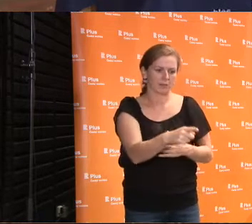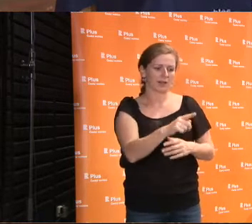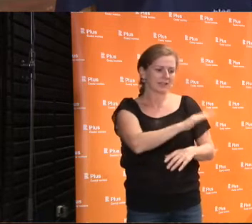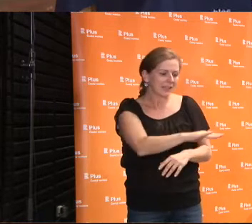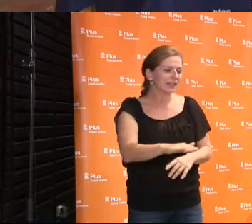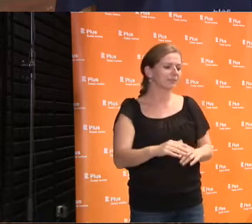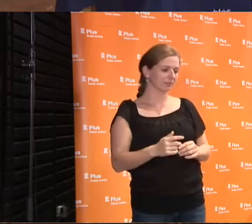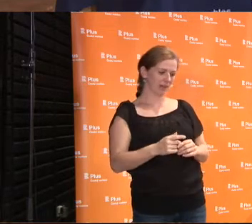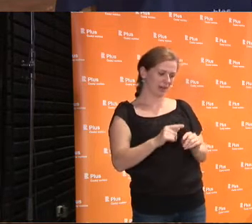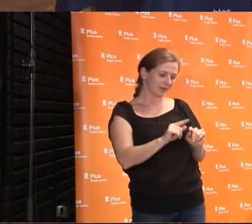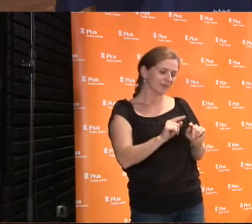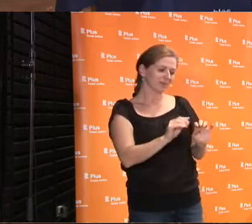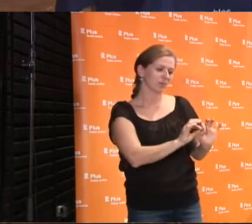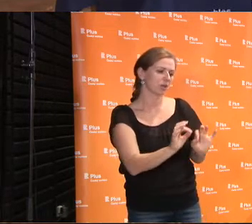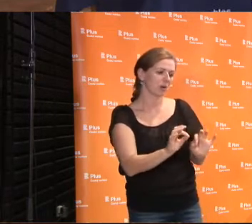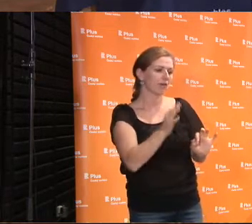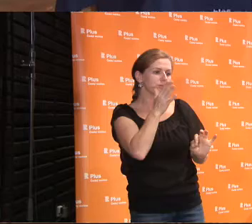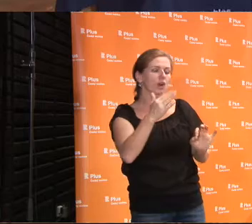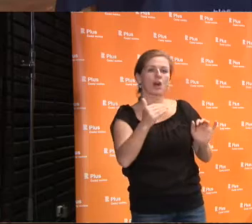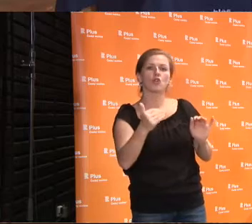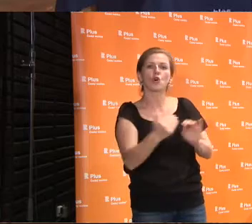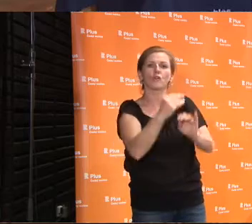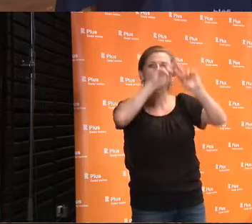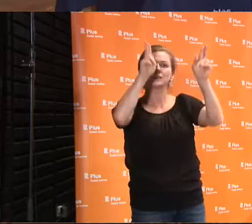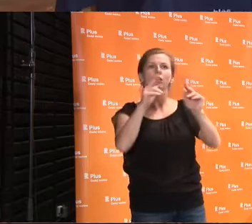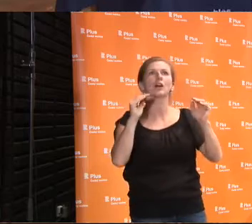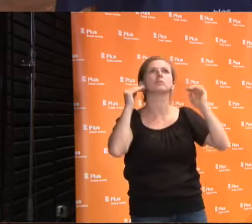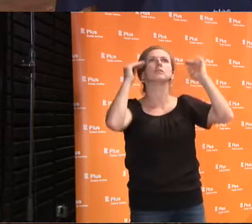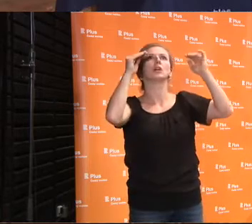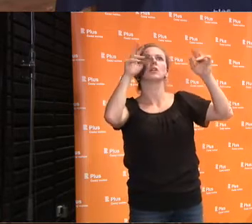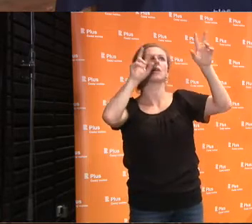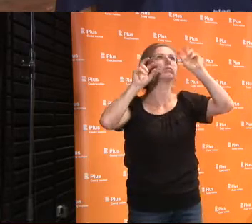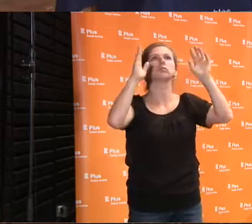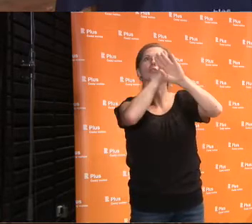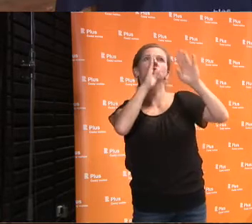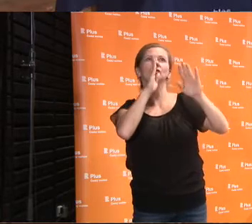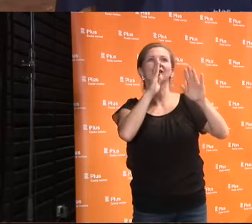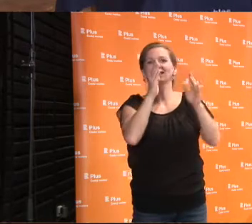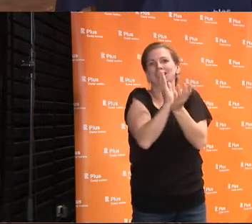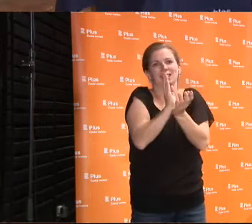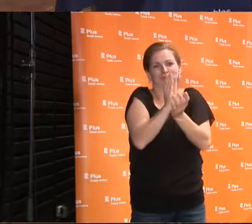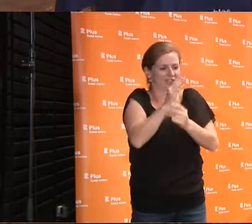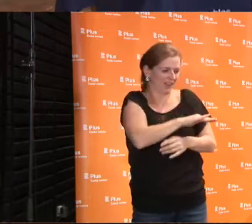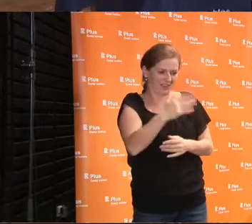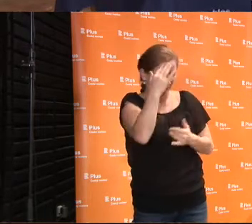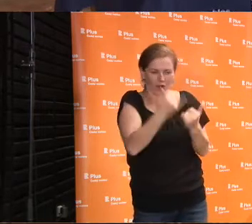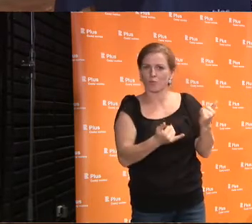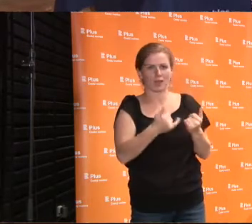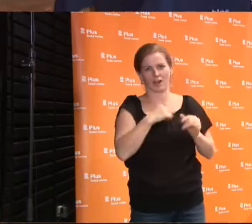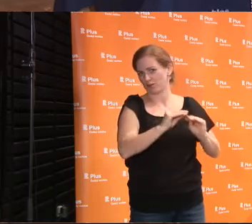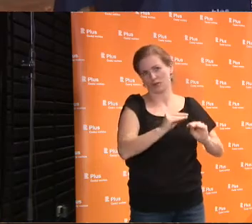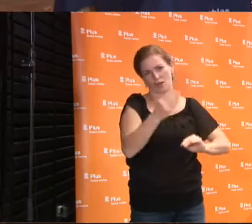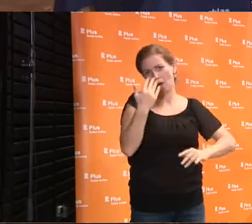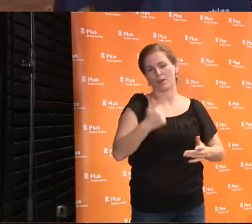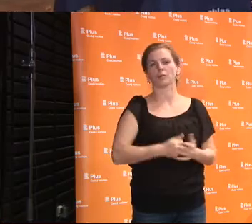aby dokázali tu novou dimenzi naší existence říká dostatečně Bohumil obývat. Kartous, ano, pane Špidlo, prosím ještě vás o reakci, jestli jsme jako